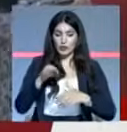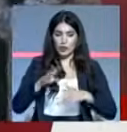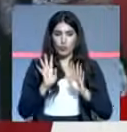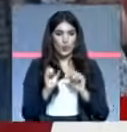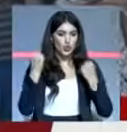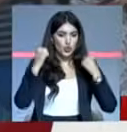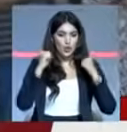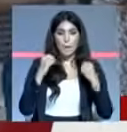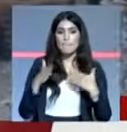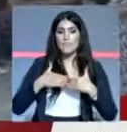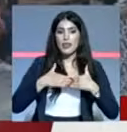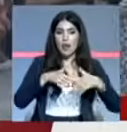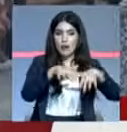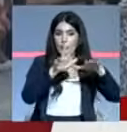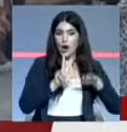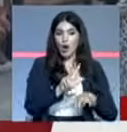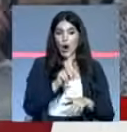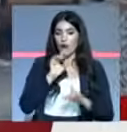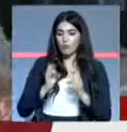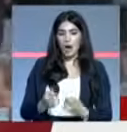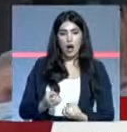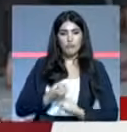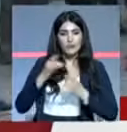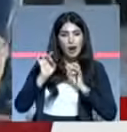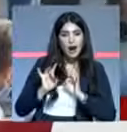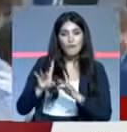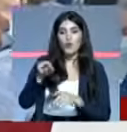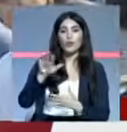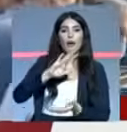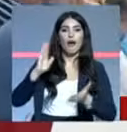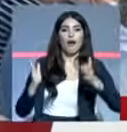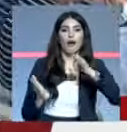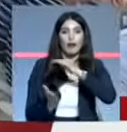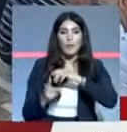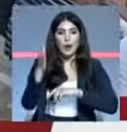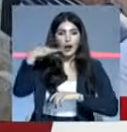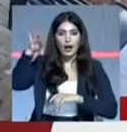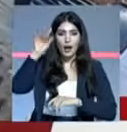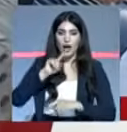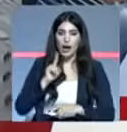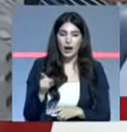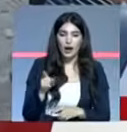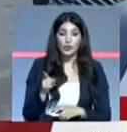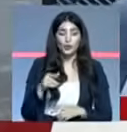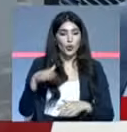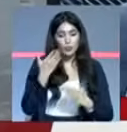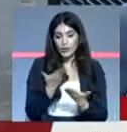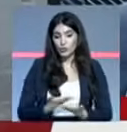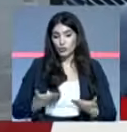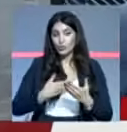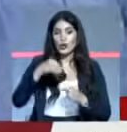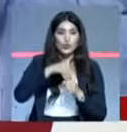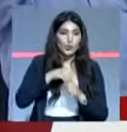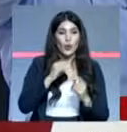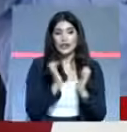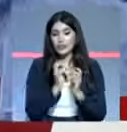أمام باب المجلس والتعبير عن رفضهم لما سموه انقلابا رغم إقرار بتحمل المسؤولية في التدهور الاقتصادي والاجتماعي